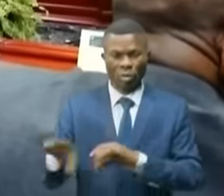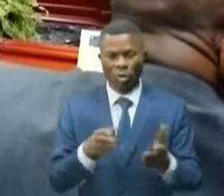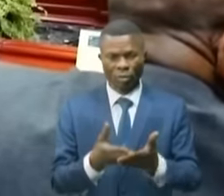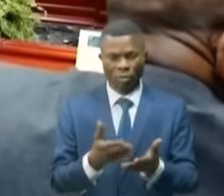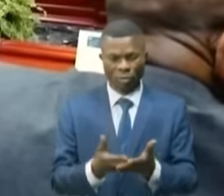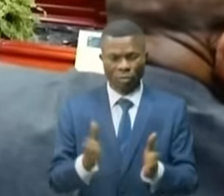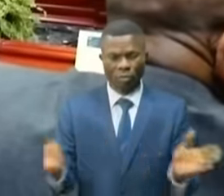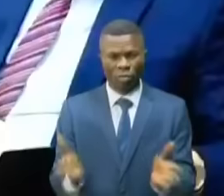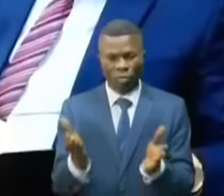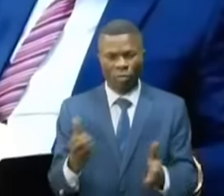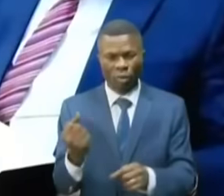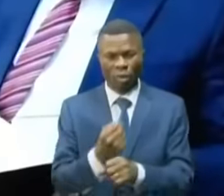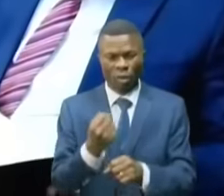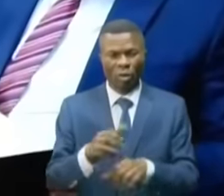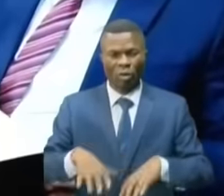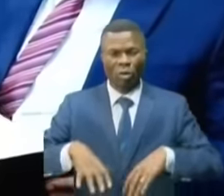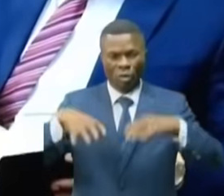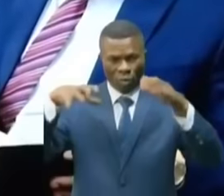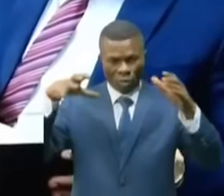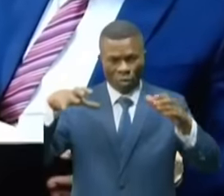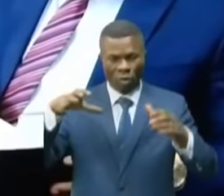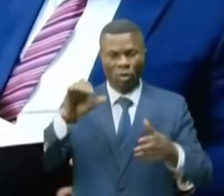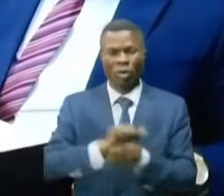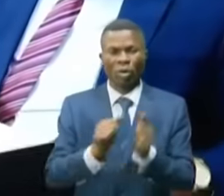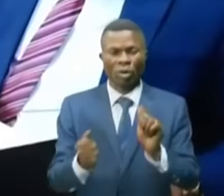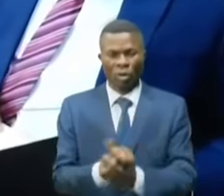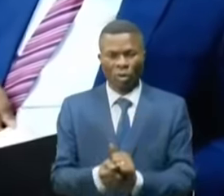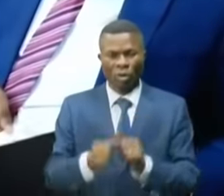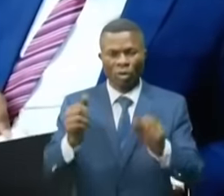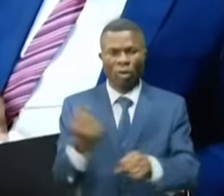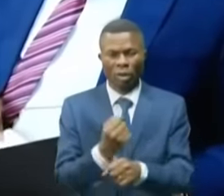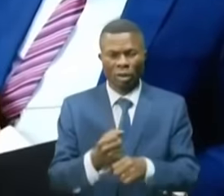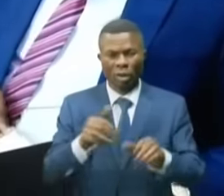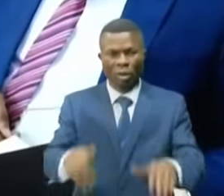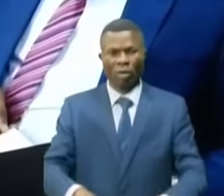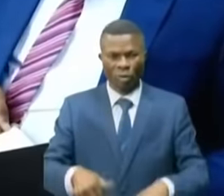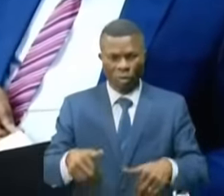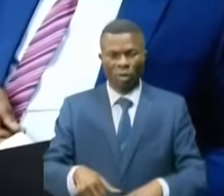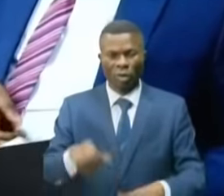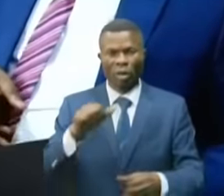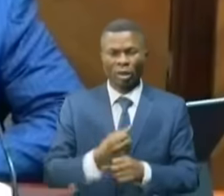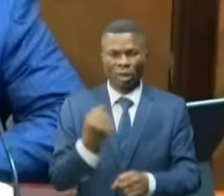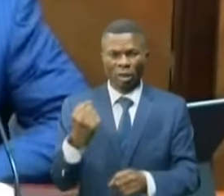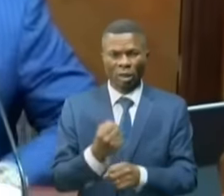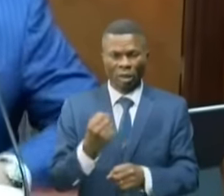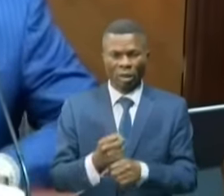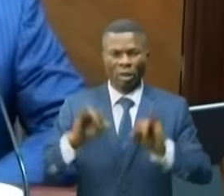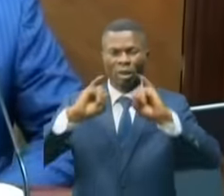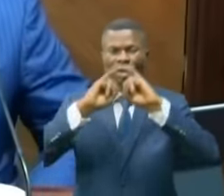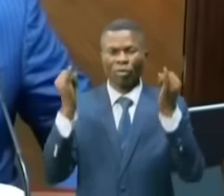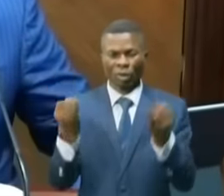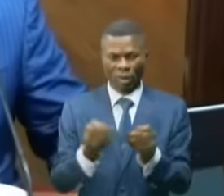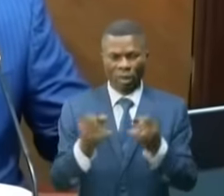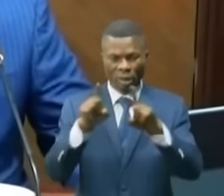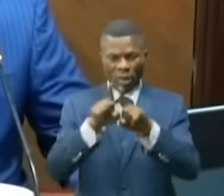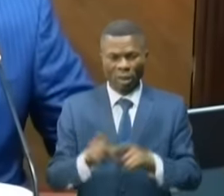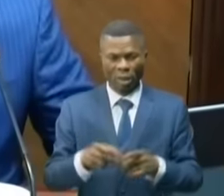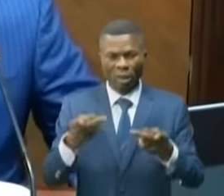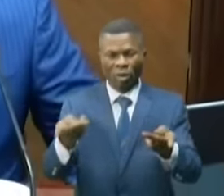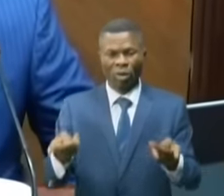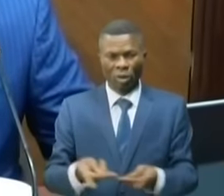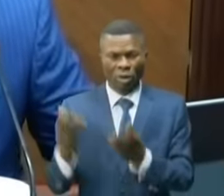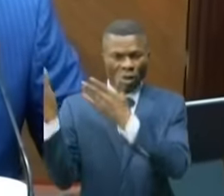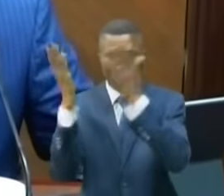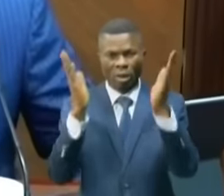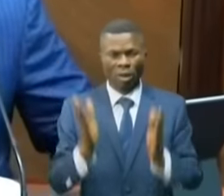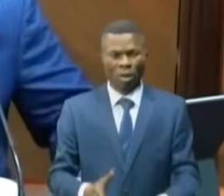stimuler la production dans les secteurs agricoles, dans les secteurs industriels, dans les secteurs du